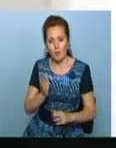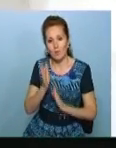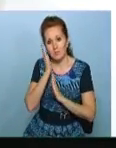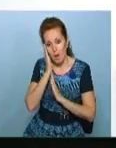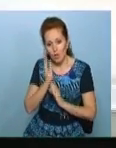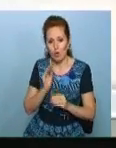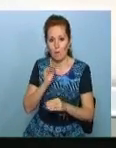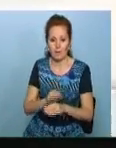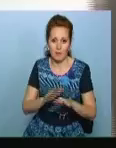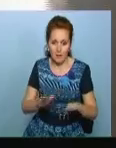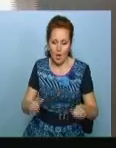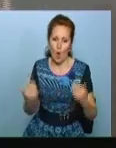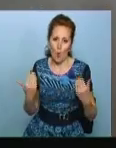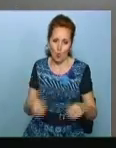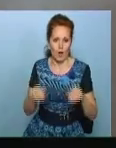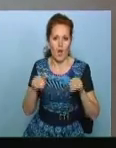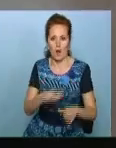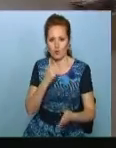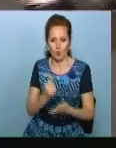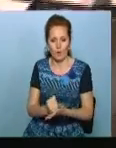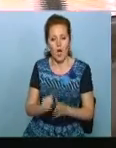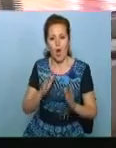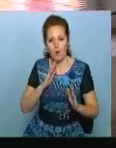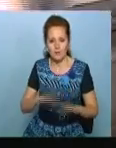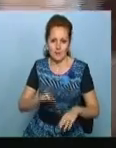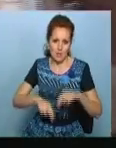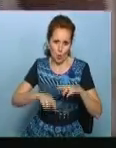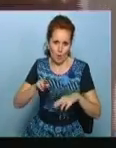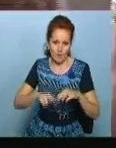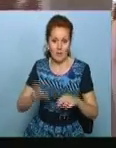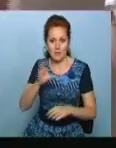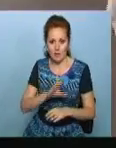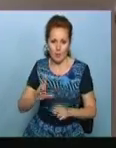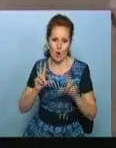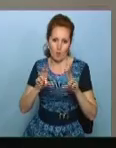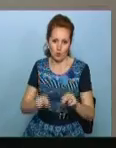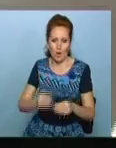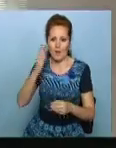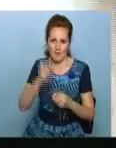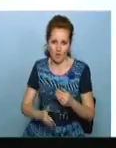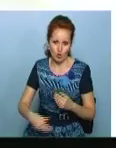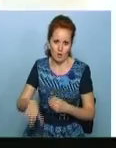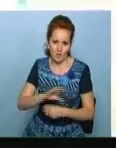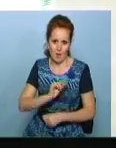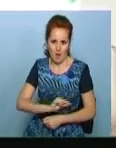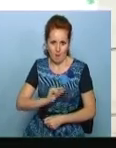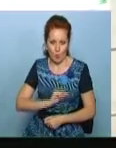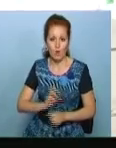подготовишки, решен. Дело только за строителями. К сентябрю они обещали успеть завершить все работы. Как у вас, девушки, дела